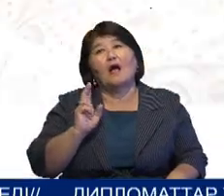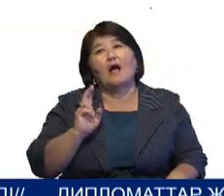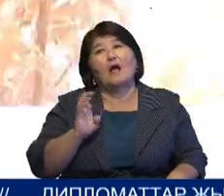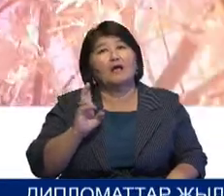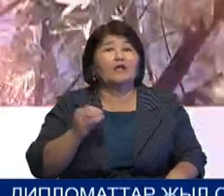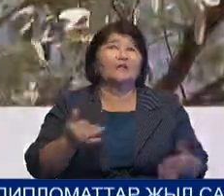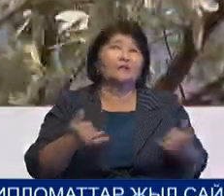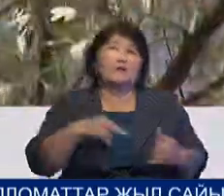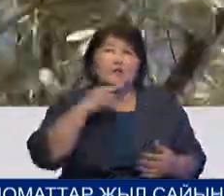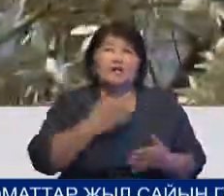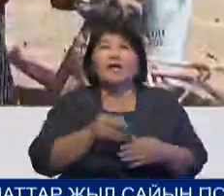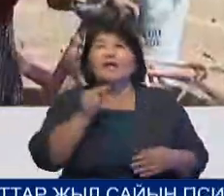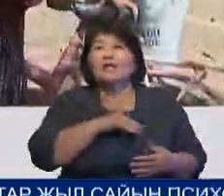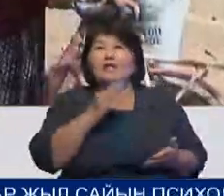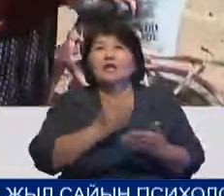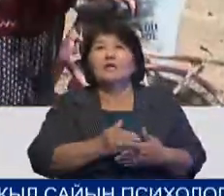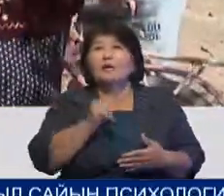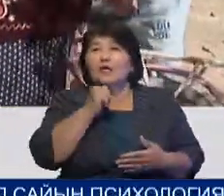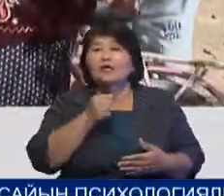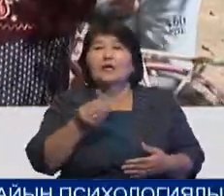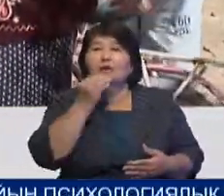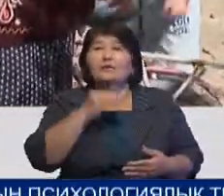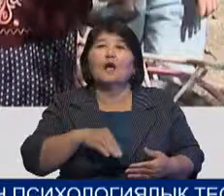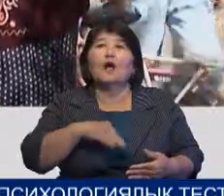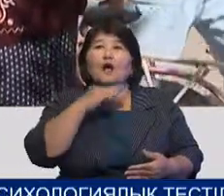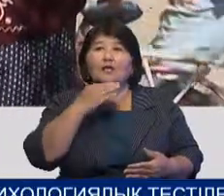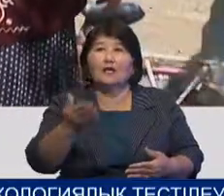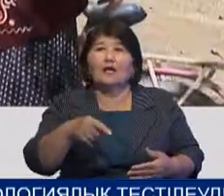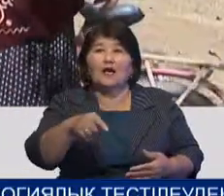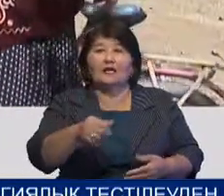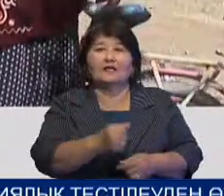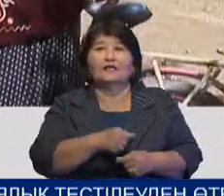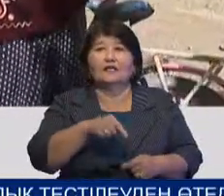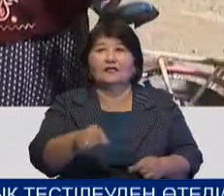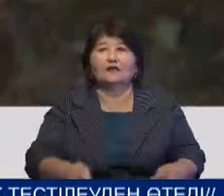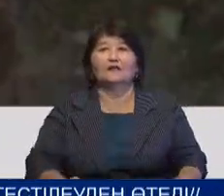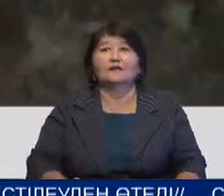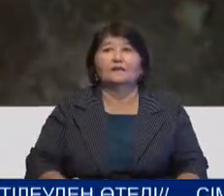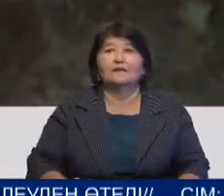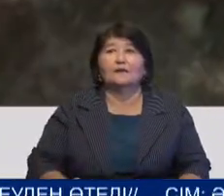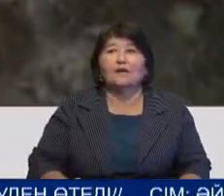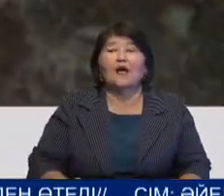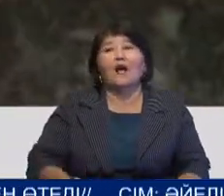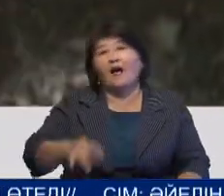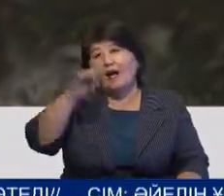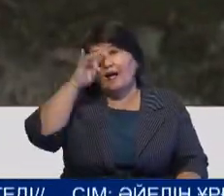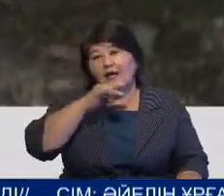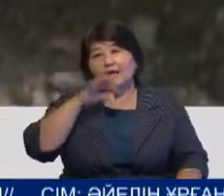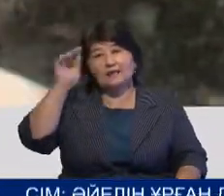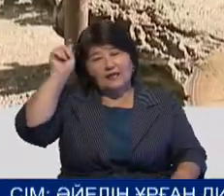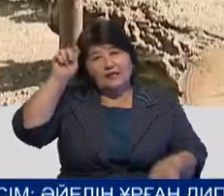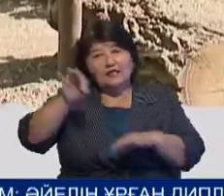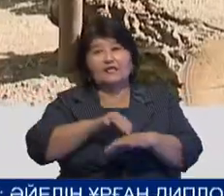жақсы. Еңбек етсең, ерінбей, тояды адам тіленбей. Әрі қарай бар, жүрін күресем әлі. Болды, болды. Ал қазақ жігітіне тұрмысқа